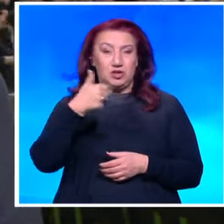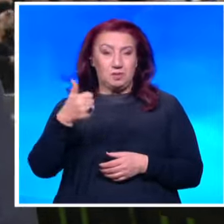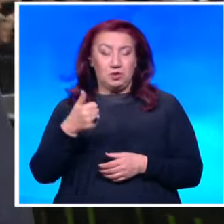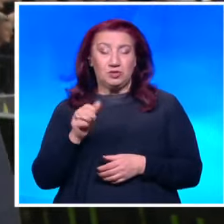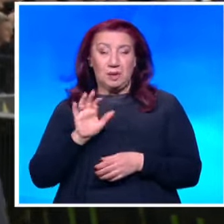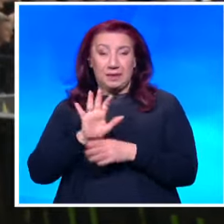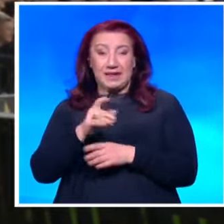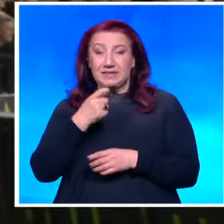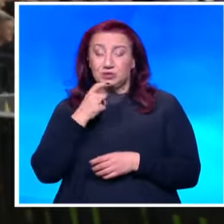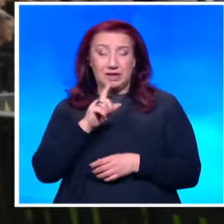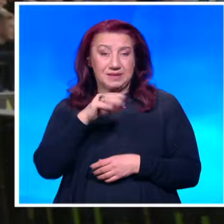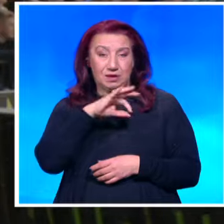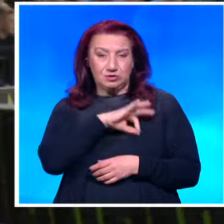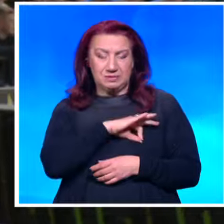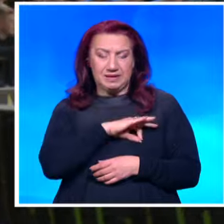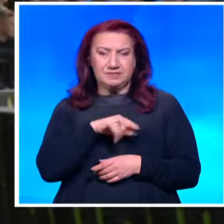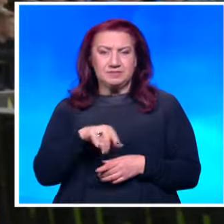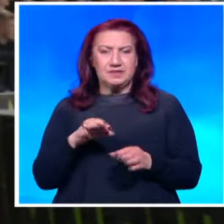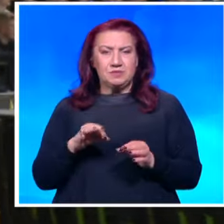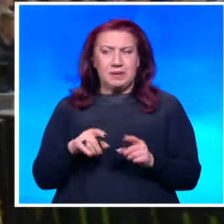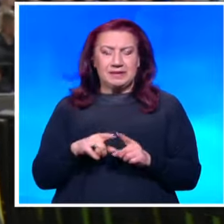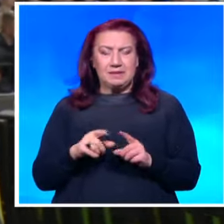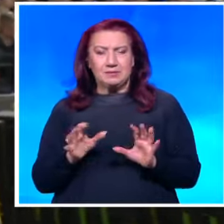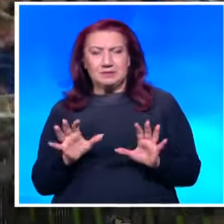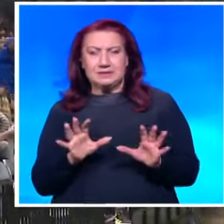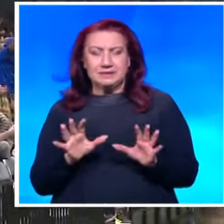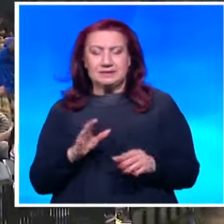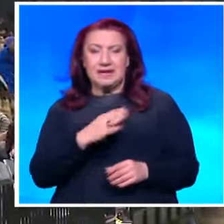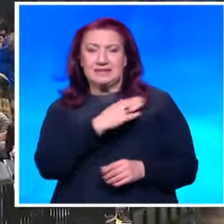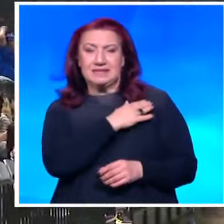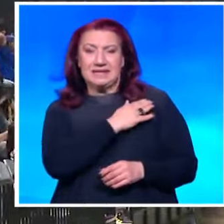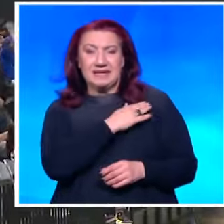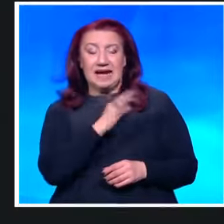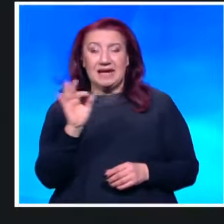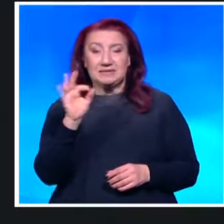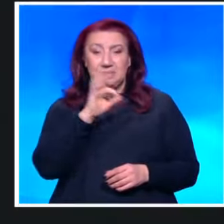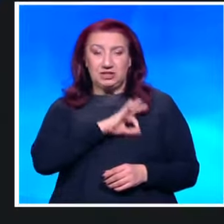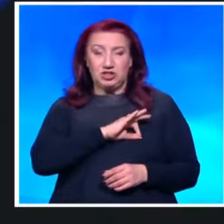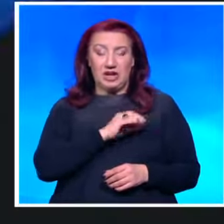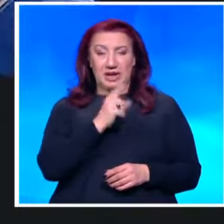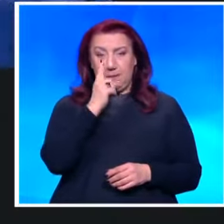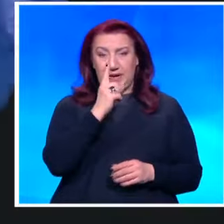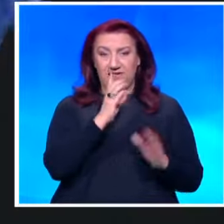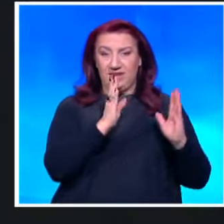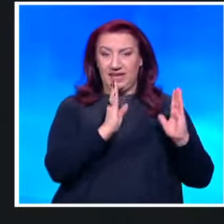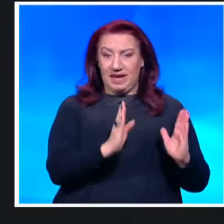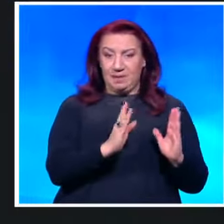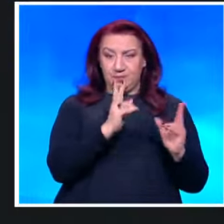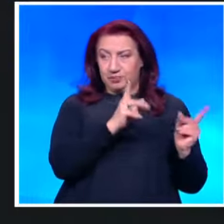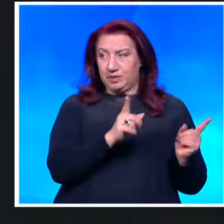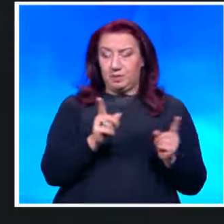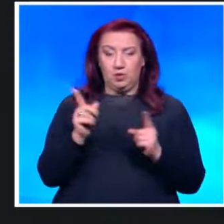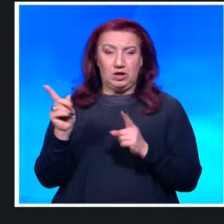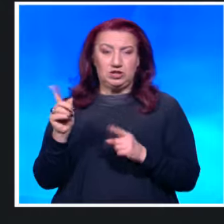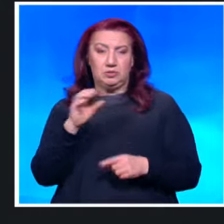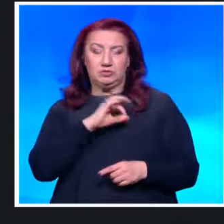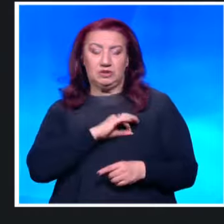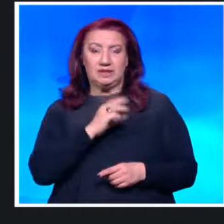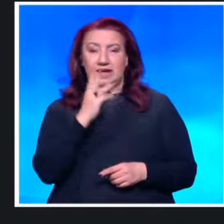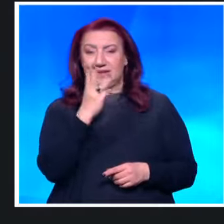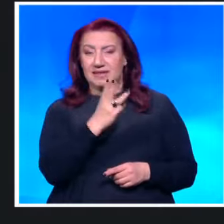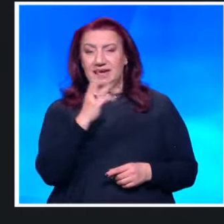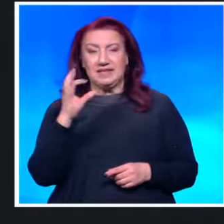За момента страстите са леко охладени в синьо, тъй като ЦСКА спечели първия гейм с 25-23. Поглеждам към резултата 3-0 в полза на Левски